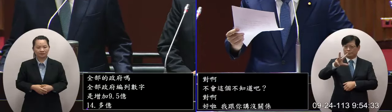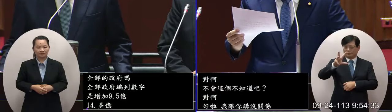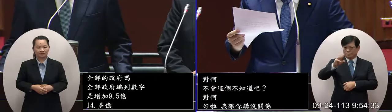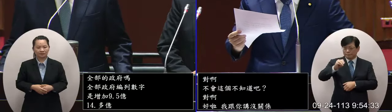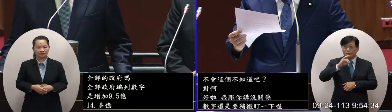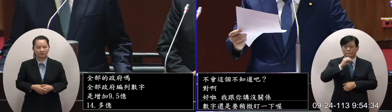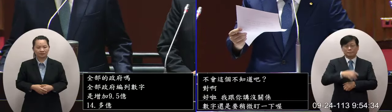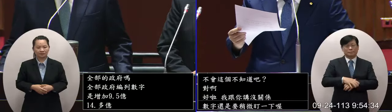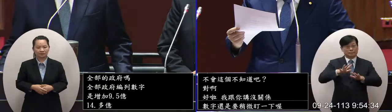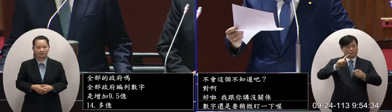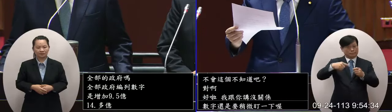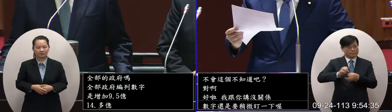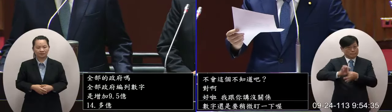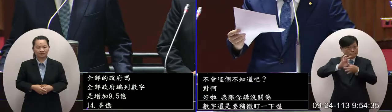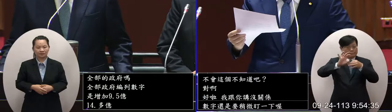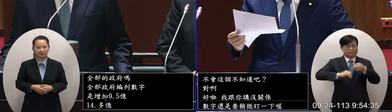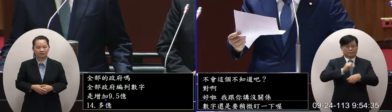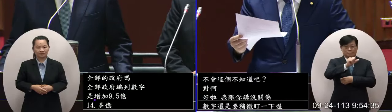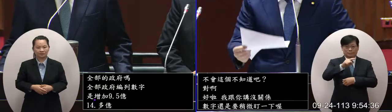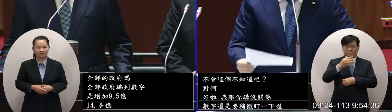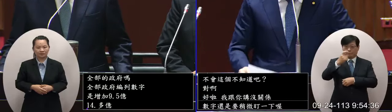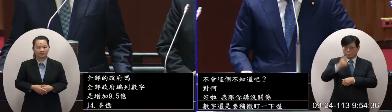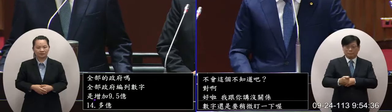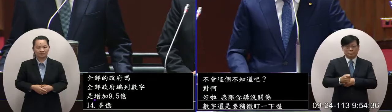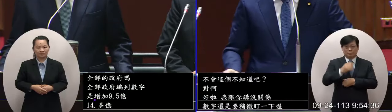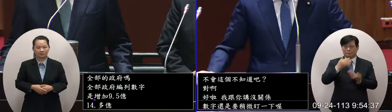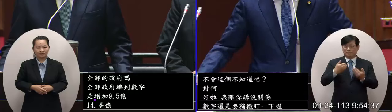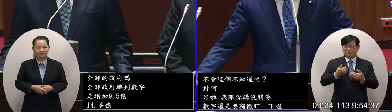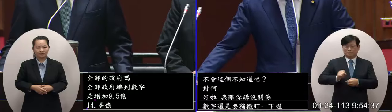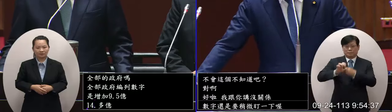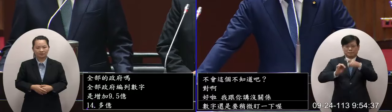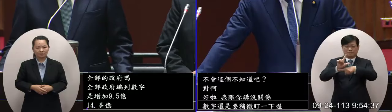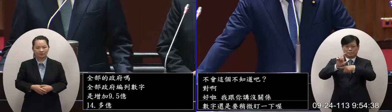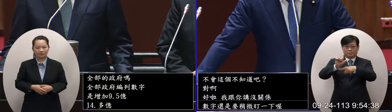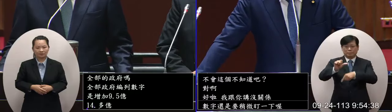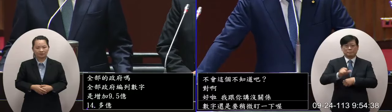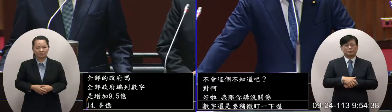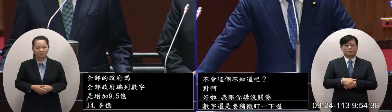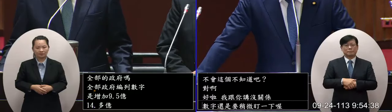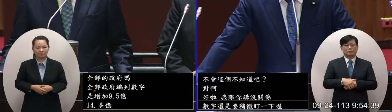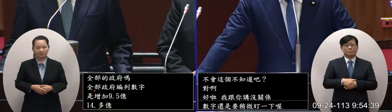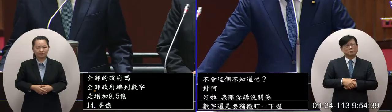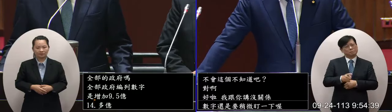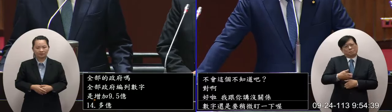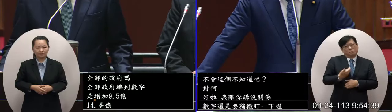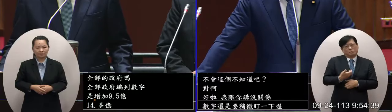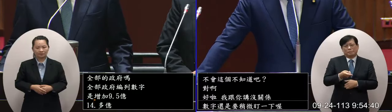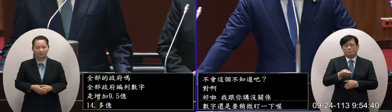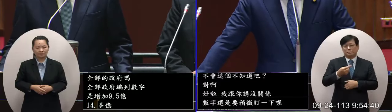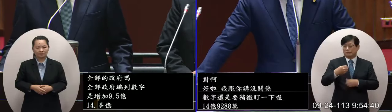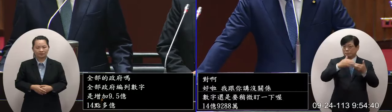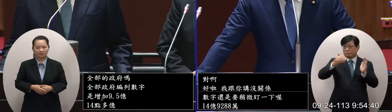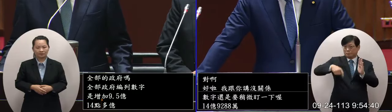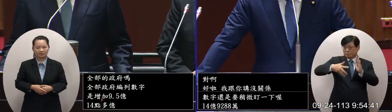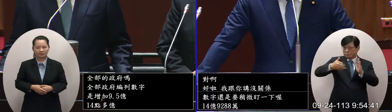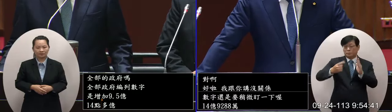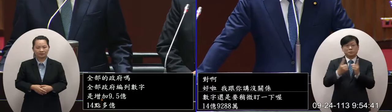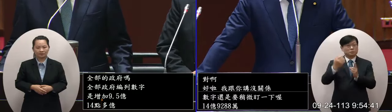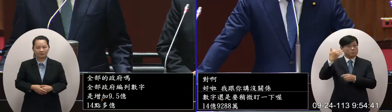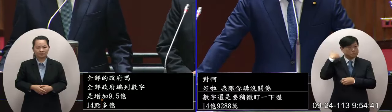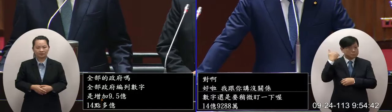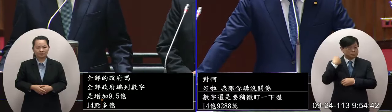149,288万，较今年增加5.9亿元，暴增65%。我不知道哎，卓院长，你都对